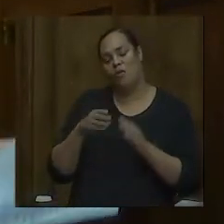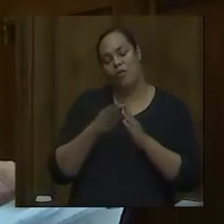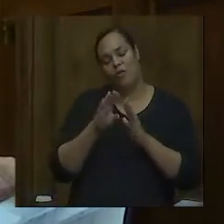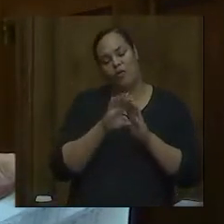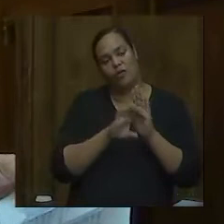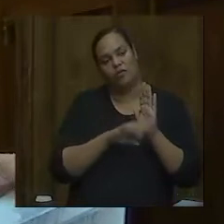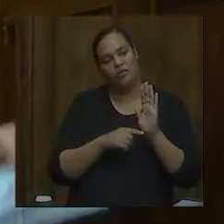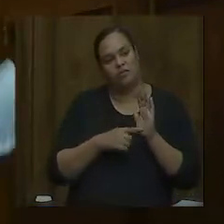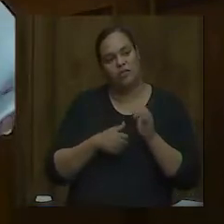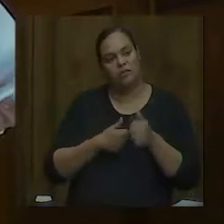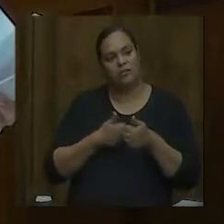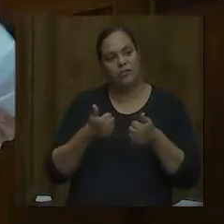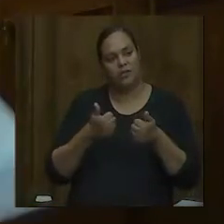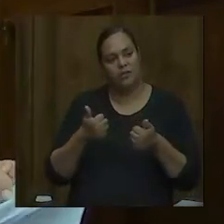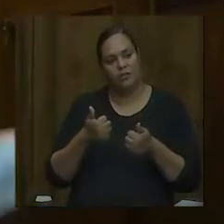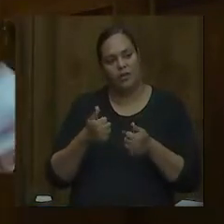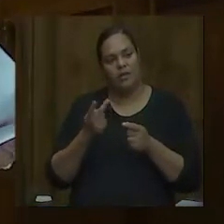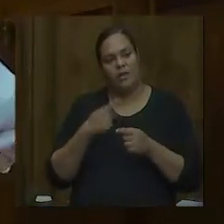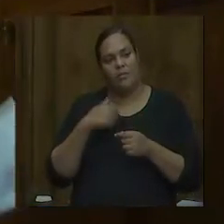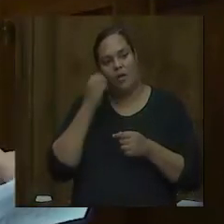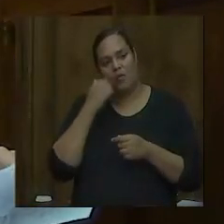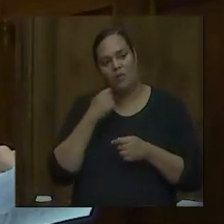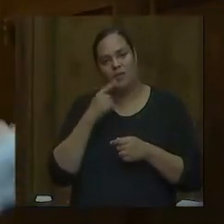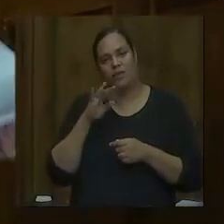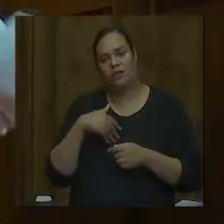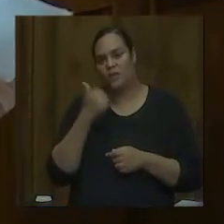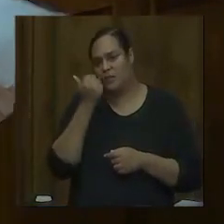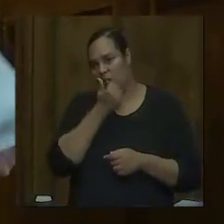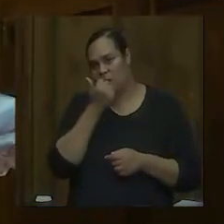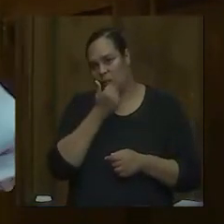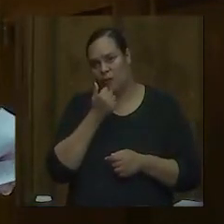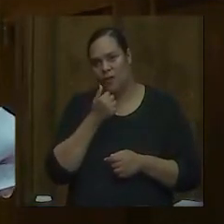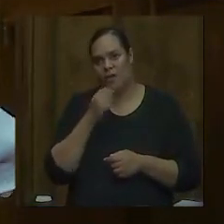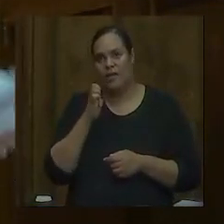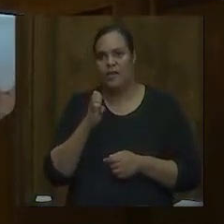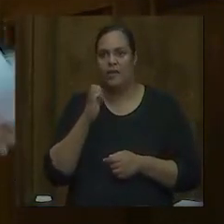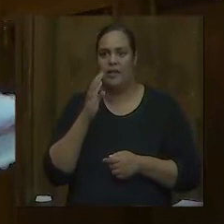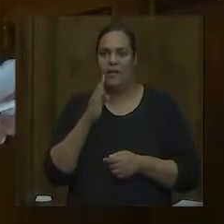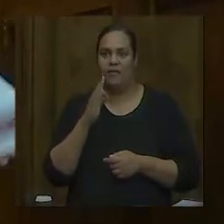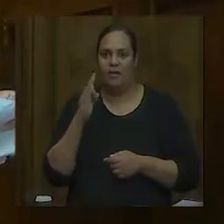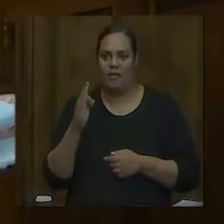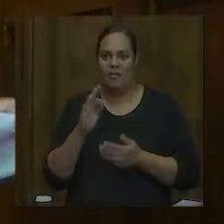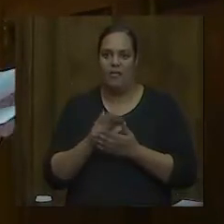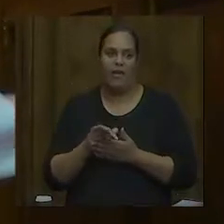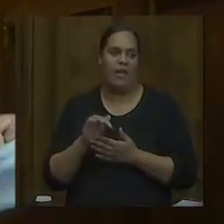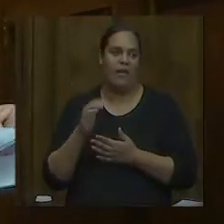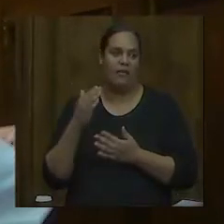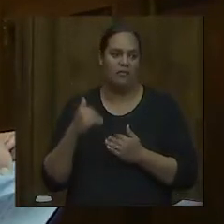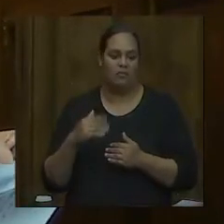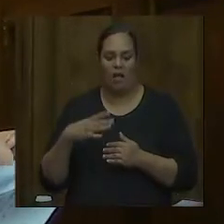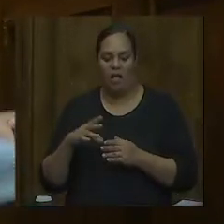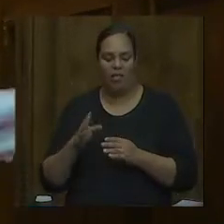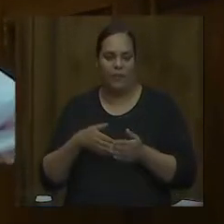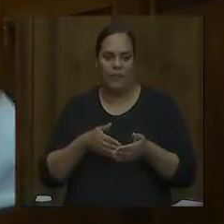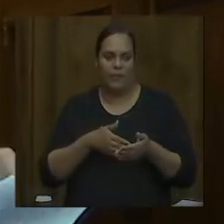konstruktiewe terugvoer. En ek wil noem, dit is vir my jammer dat die EFF en ACDP nie vandag in die